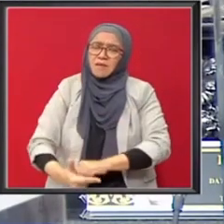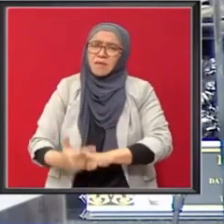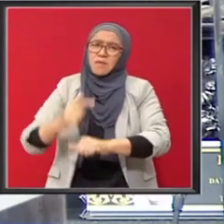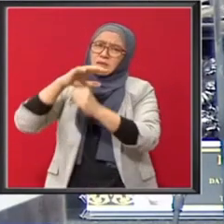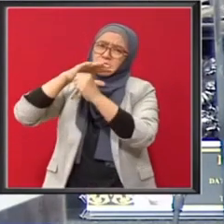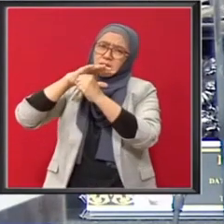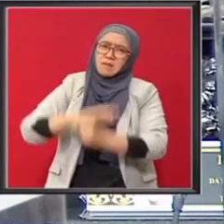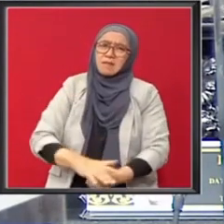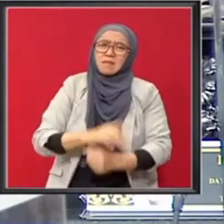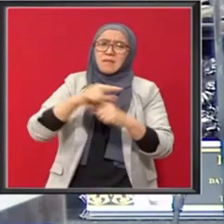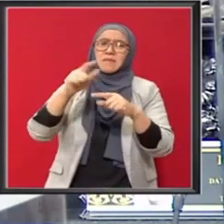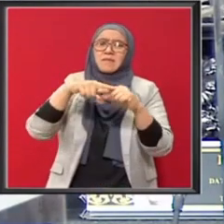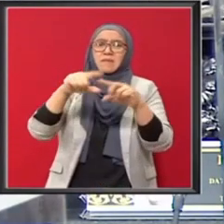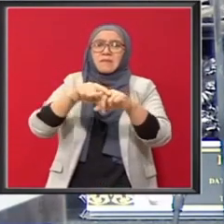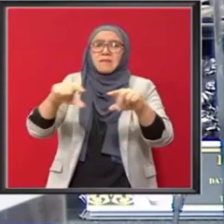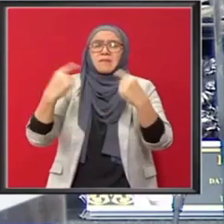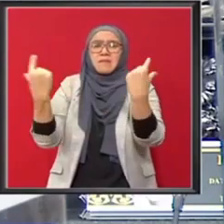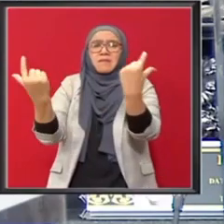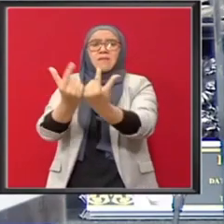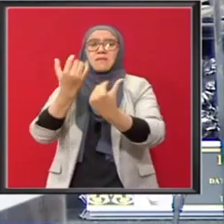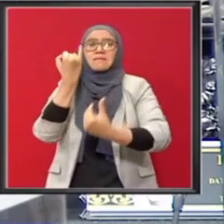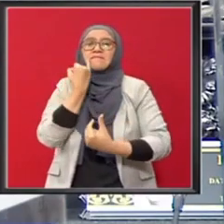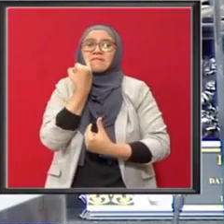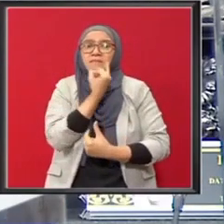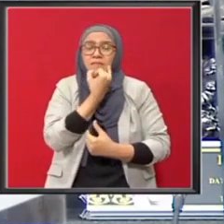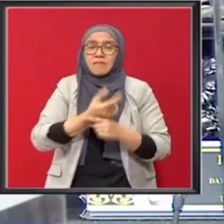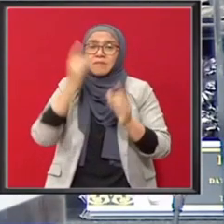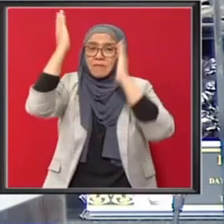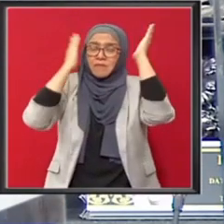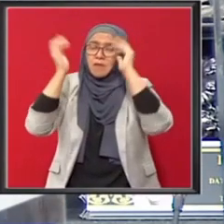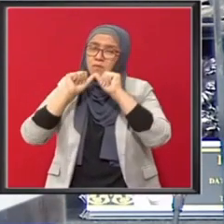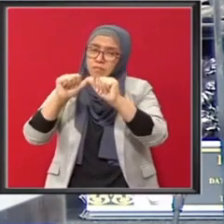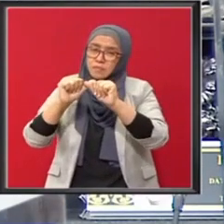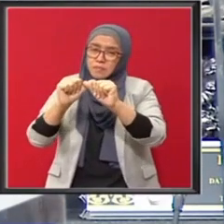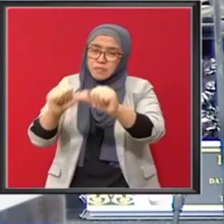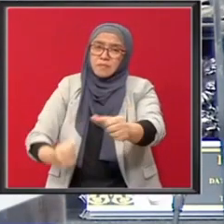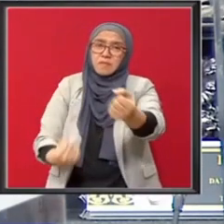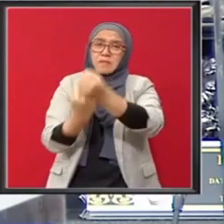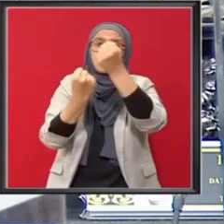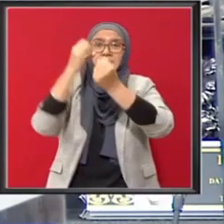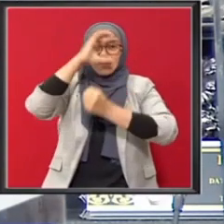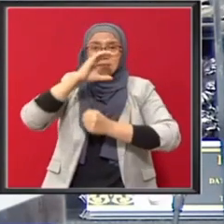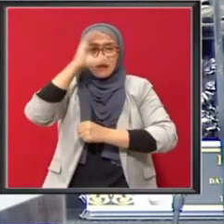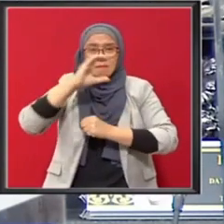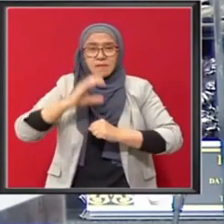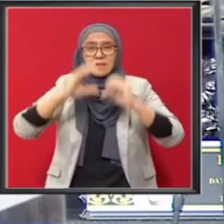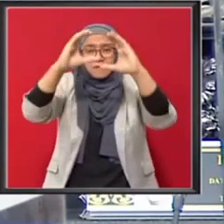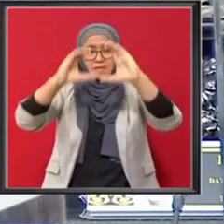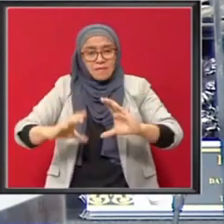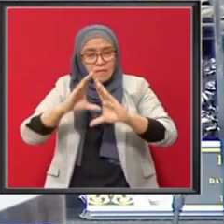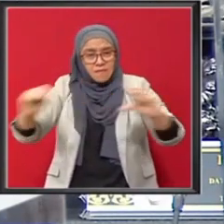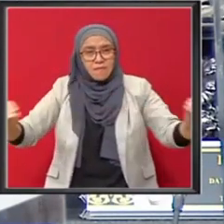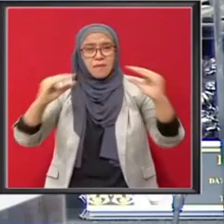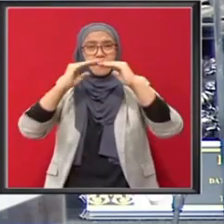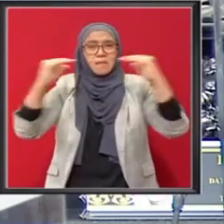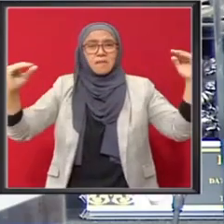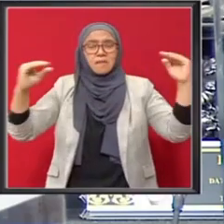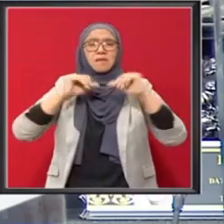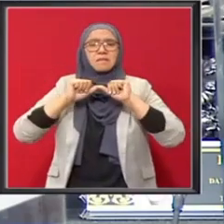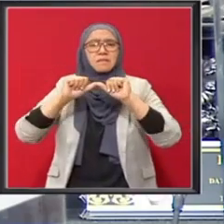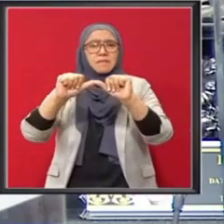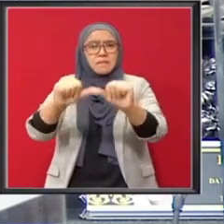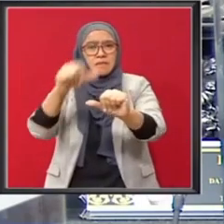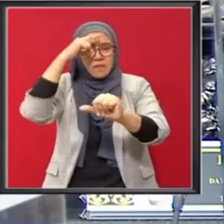akan terus menyokong usai jujur realistic untuk mencari Jalan Penyelesaian yang adil dan berkekalan terhadap